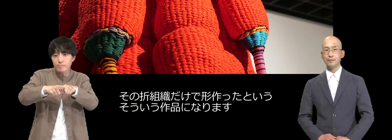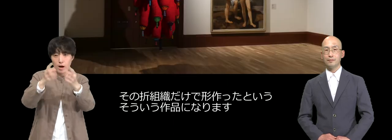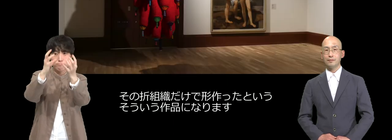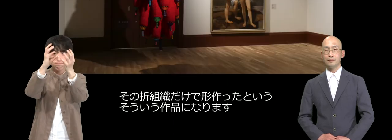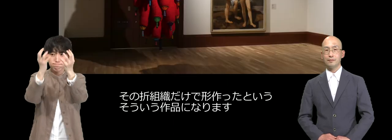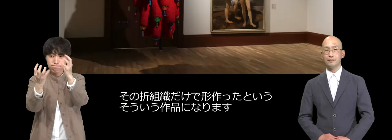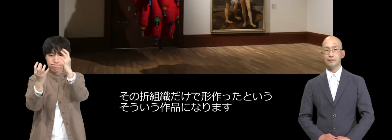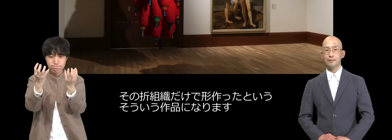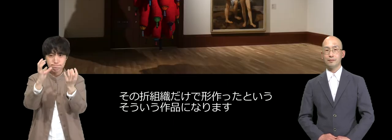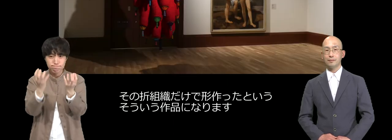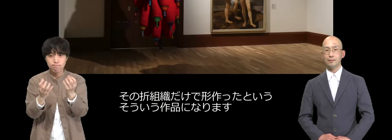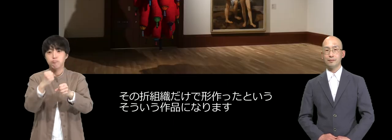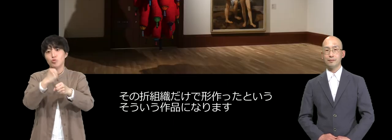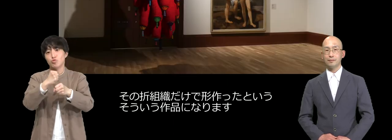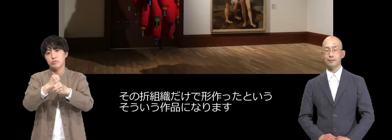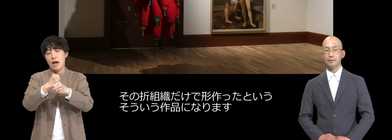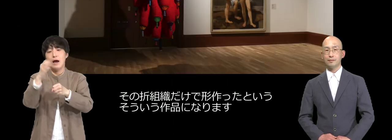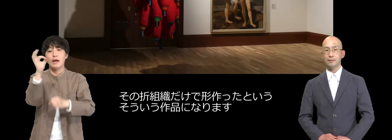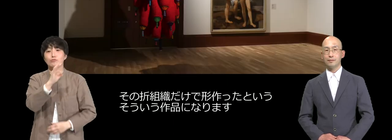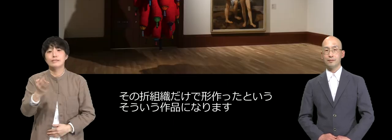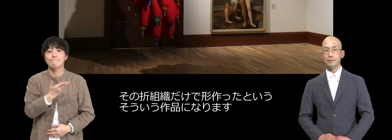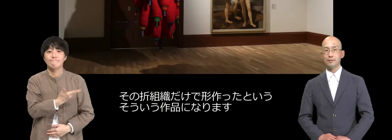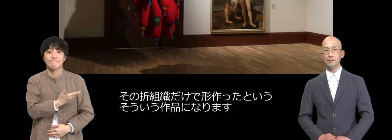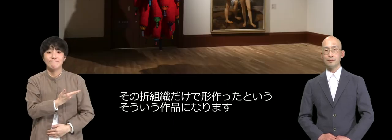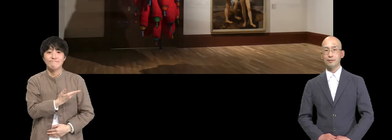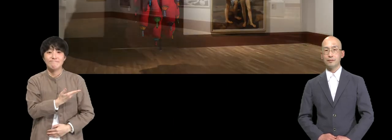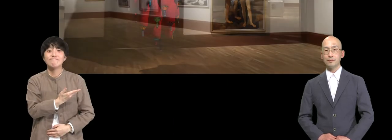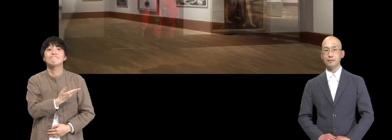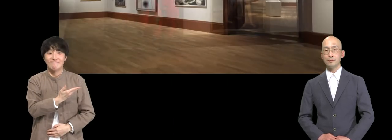そういう作品になります